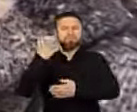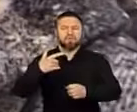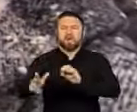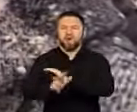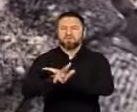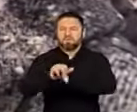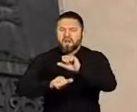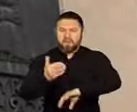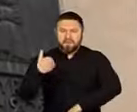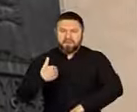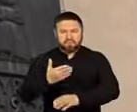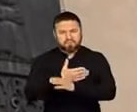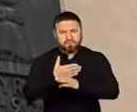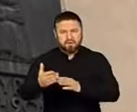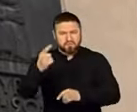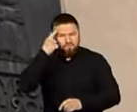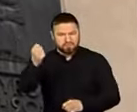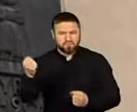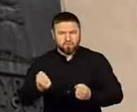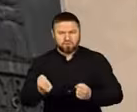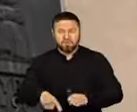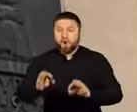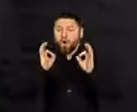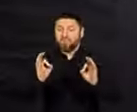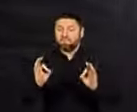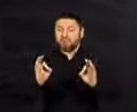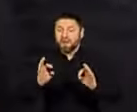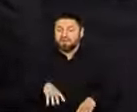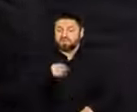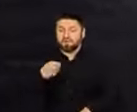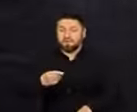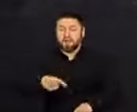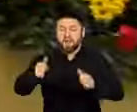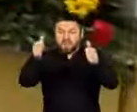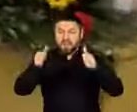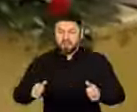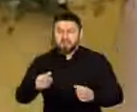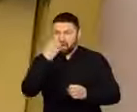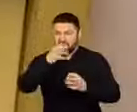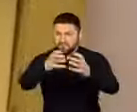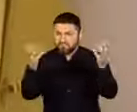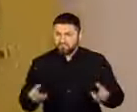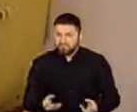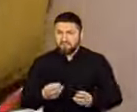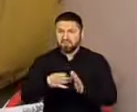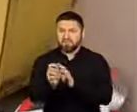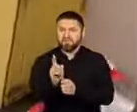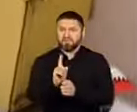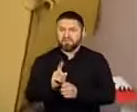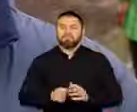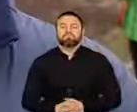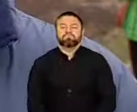blisko 80 lat jest nadal żywa. Dziś w czasie oficjalnych uroczystości pod pamiątkową tablicą złożyli kwiaty i zapalili